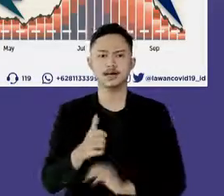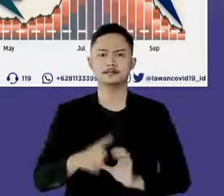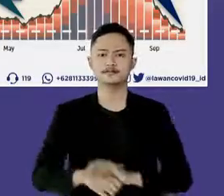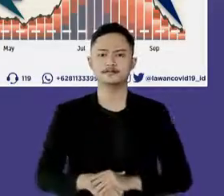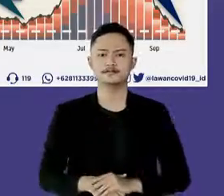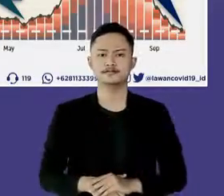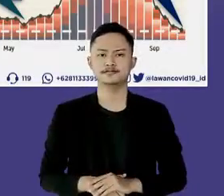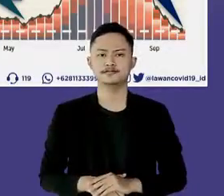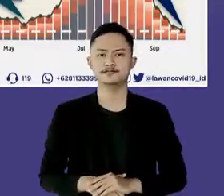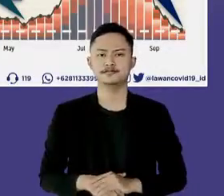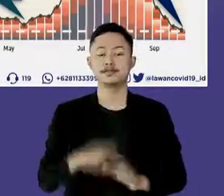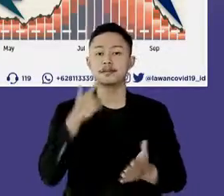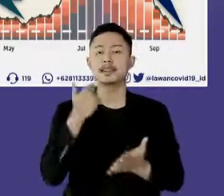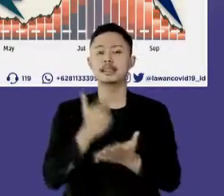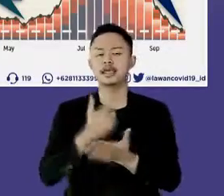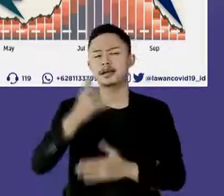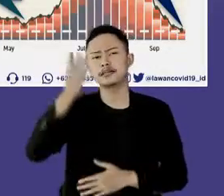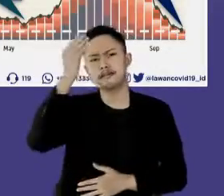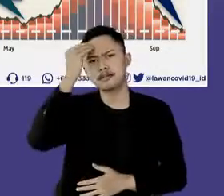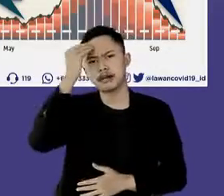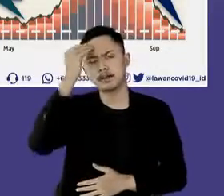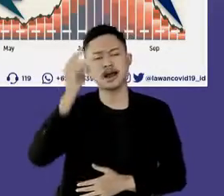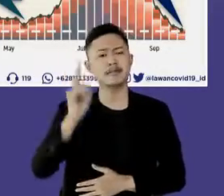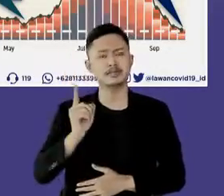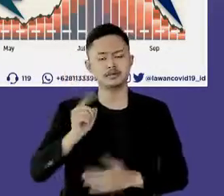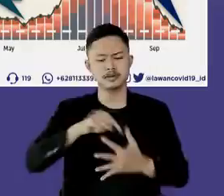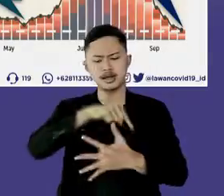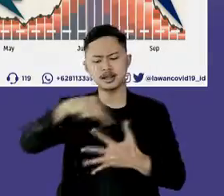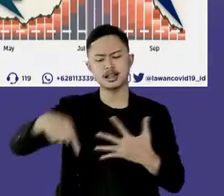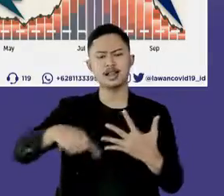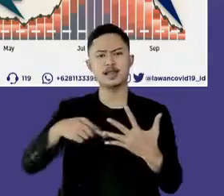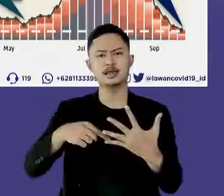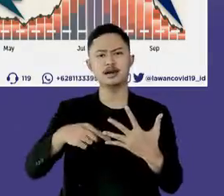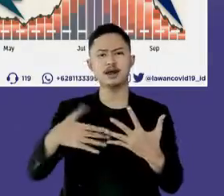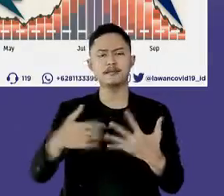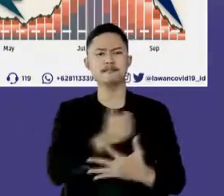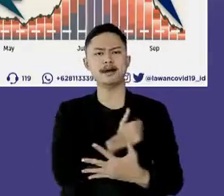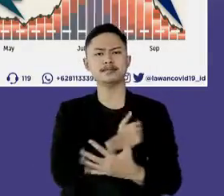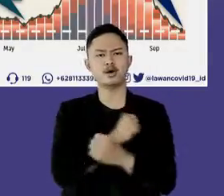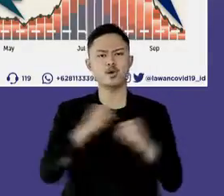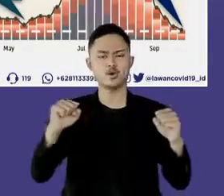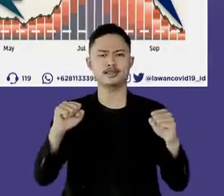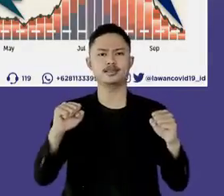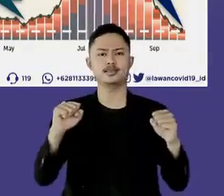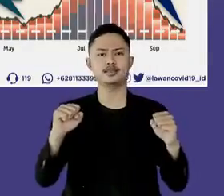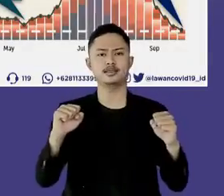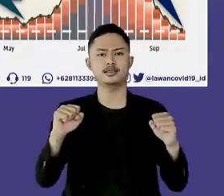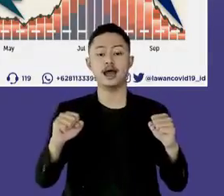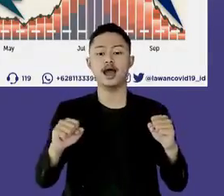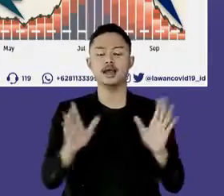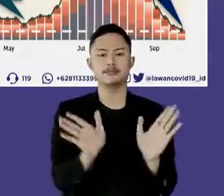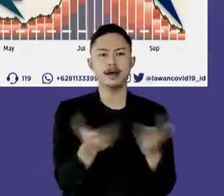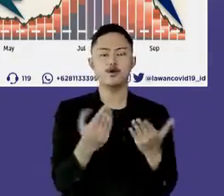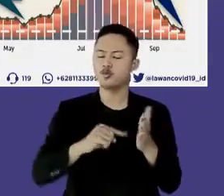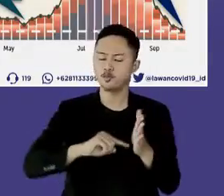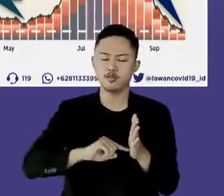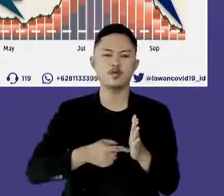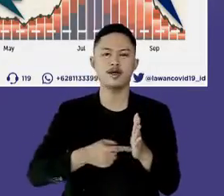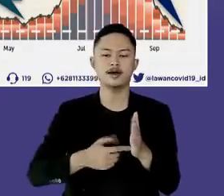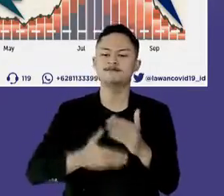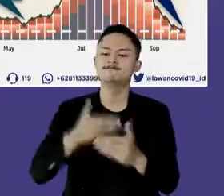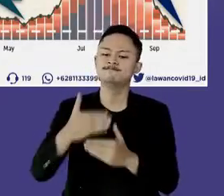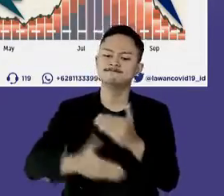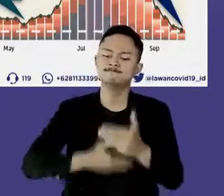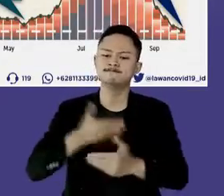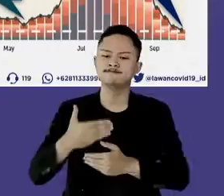Hai penting untuk dipahami bahwa kelima hal ini merupakan modal ketahanan bangsa yang sudah mulai terbentuk dan